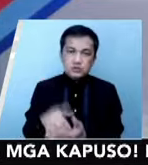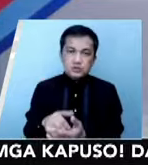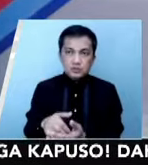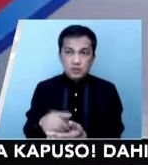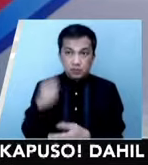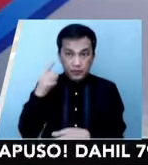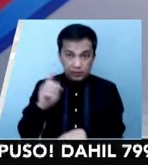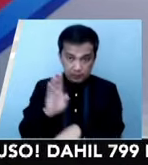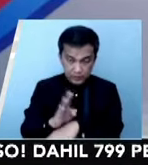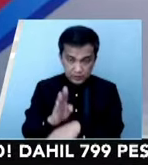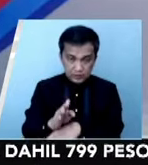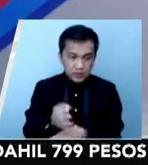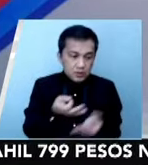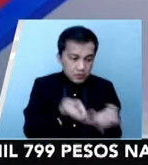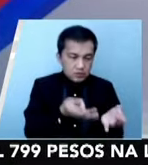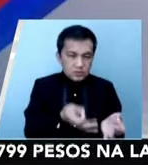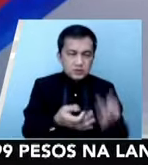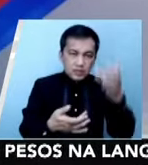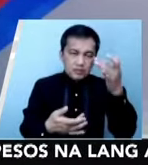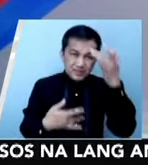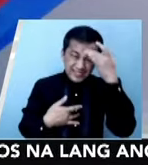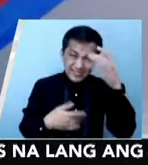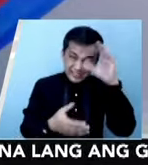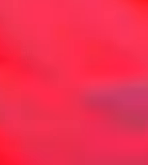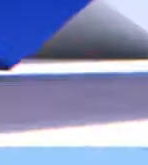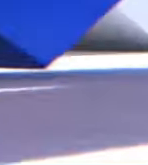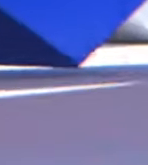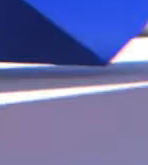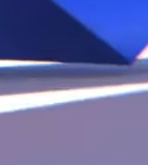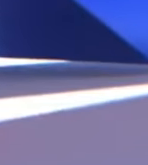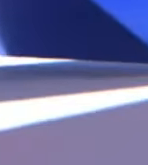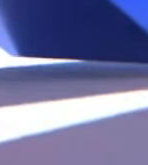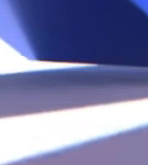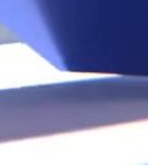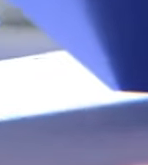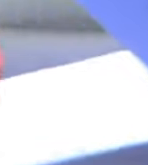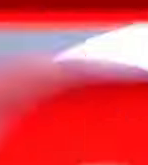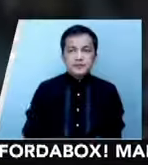at pantustos sa may sakit na asawa. Nakatutok si Oscar Oida.